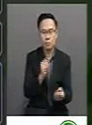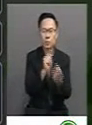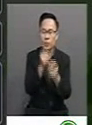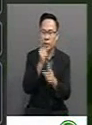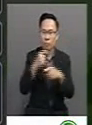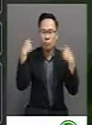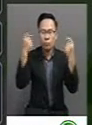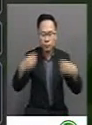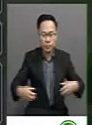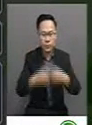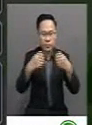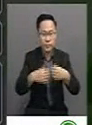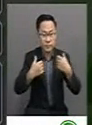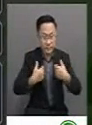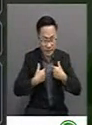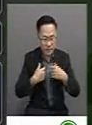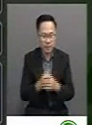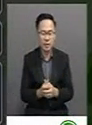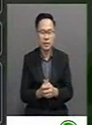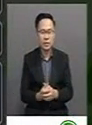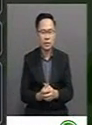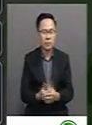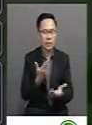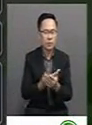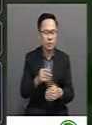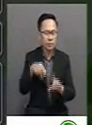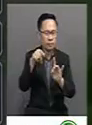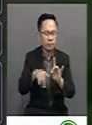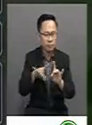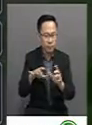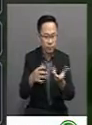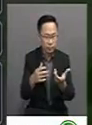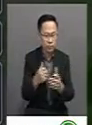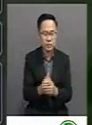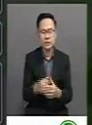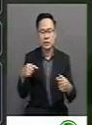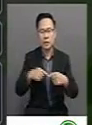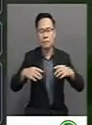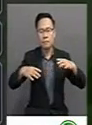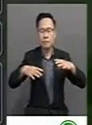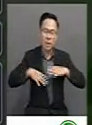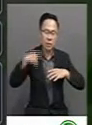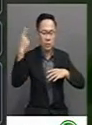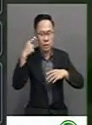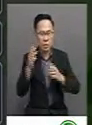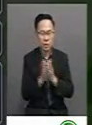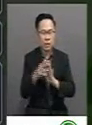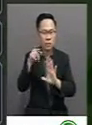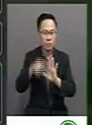ารหรือว่าไปท่องเที่ยวเรื่องเครื่องดื่มก็ต้องมีนะคะ 8,800 บาทค่ะการเดินทางไปท่องเที่ยวที่ต่าง